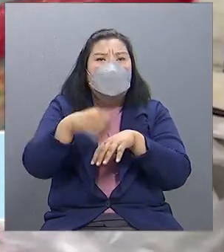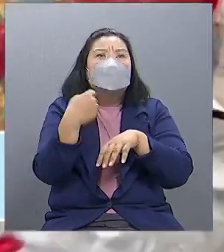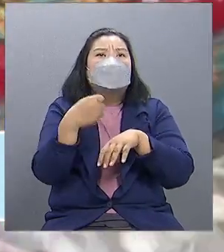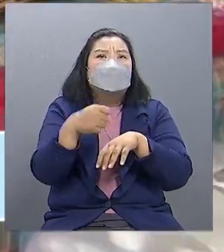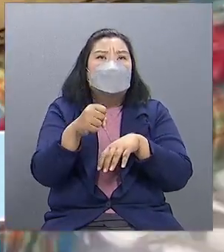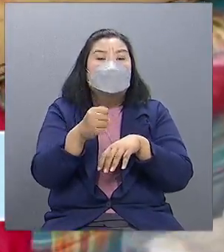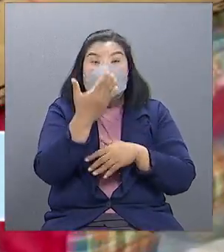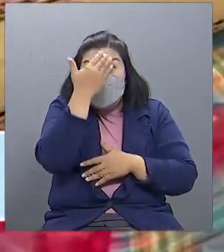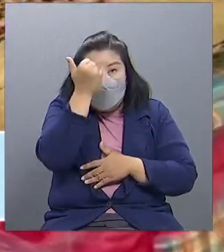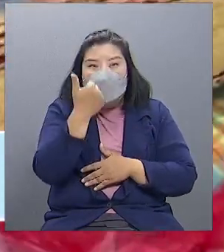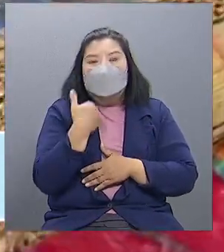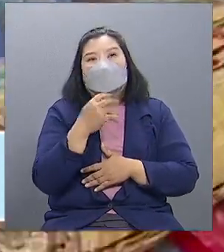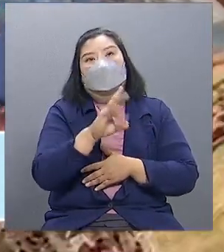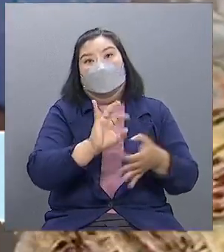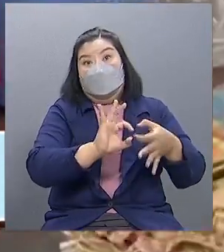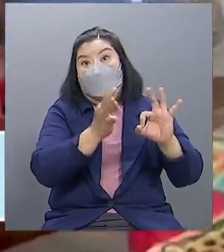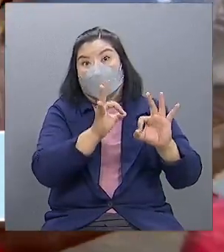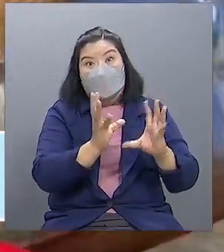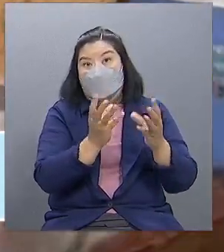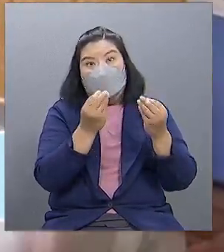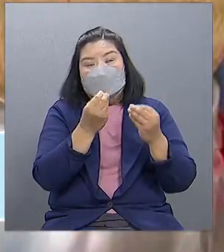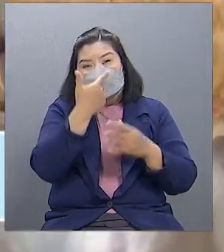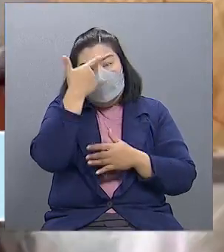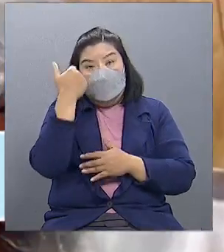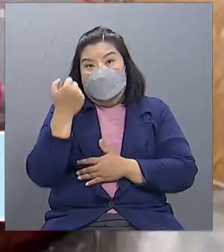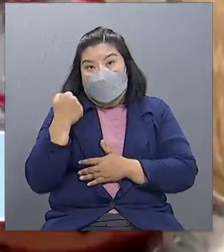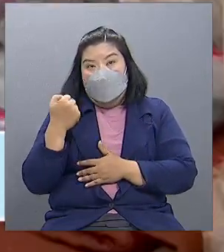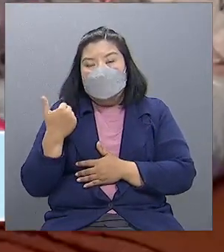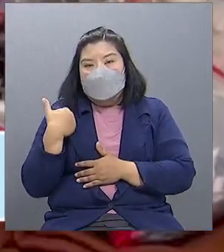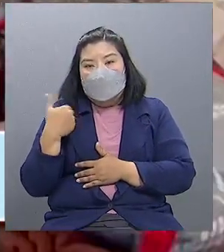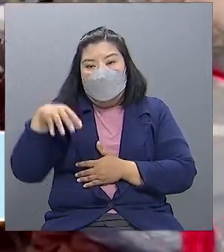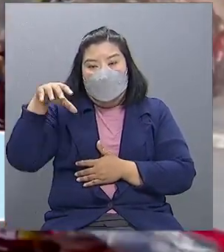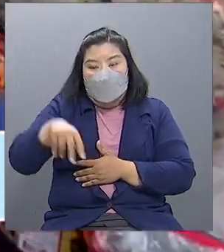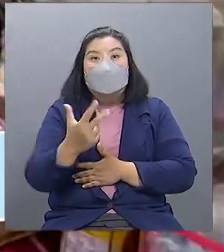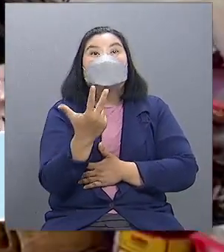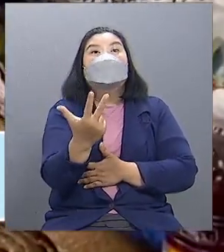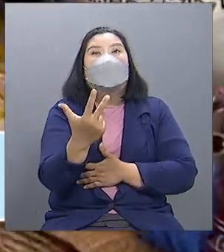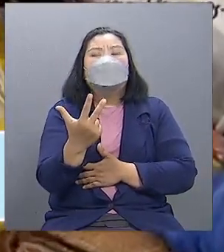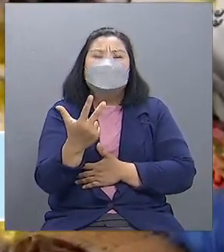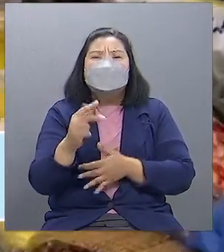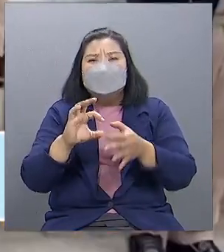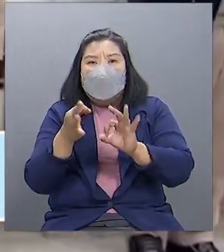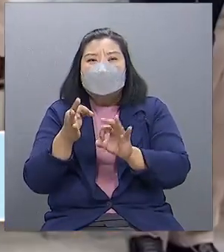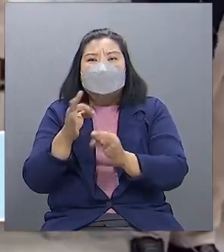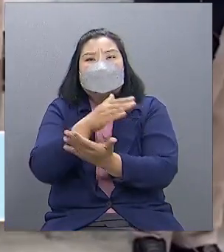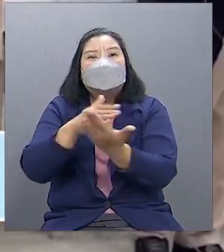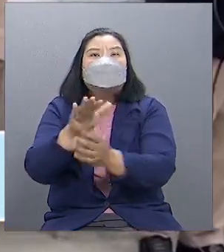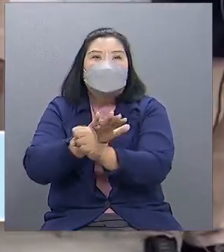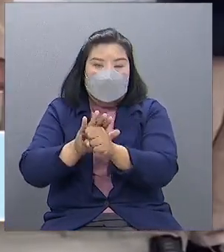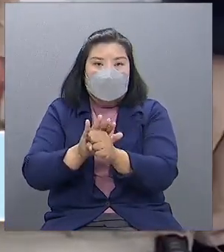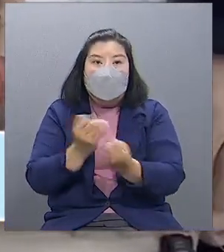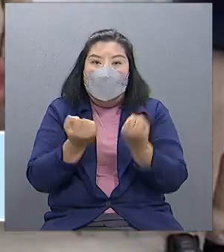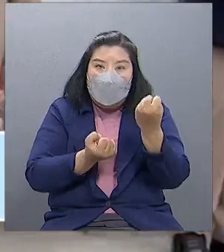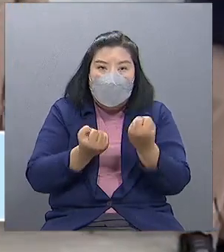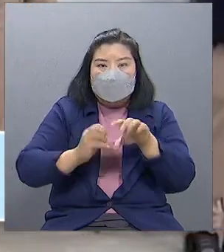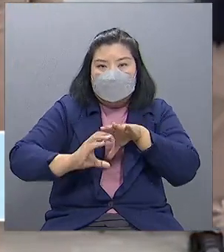่ทั้งหังอีก 3 หลังนี้คือไฟไม่บังส่วน แล้วก็ยังไม่ยุงข้าวรถกระบาอีก 1 คัน รถไทยอก 1 คัน โชคด